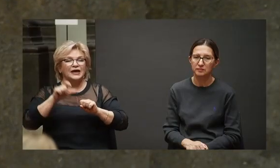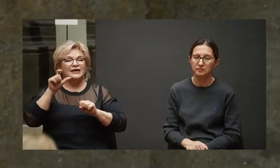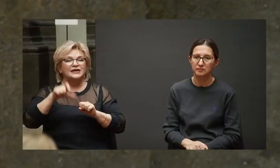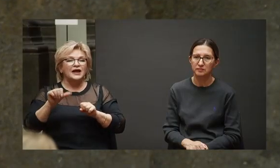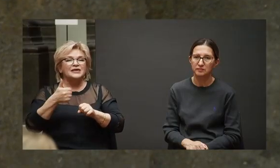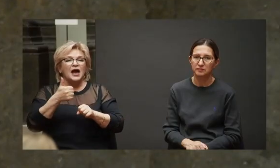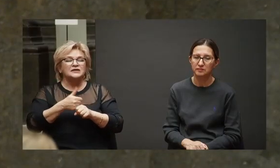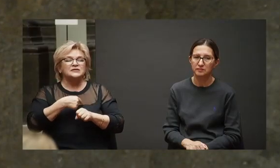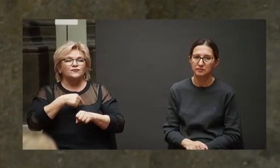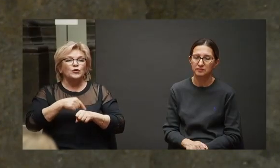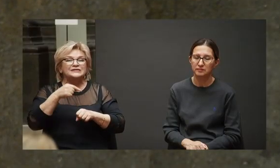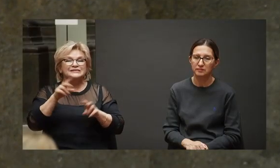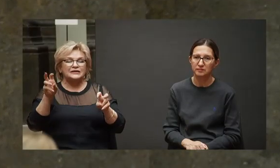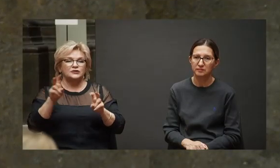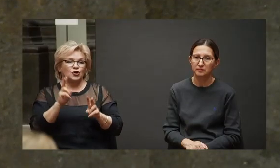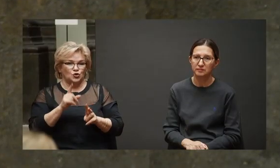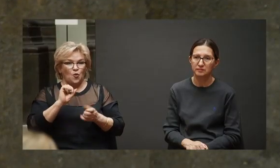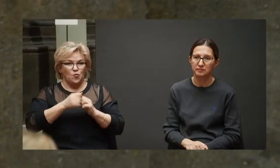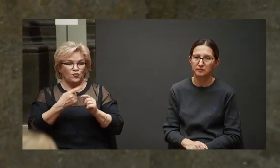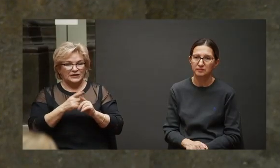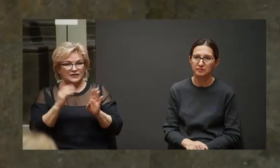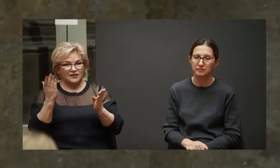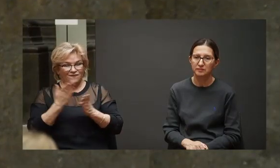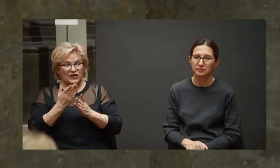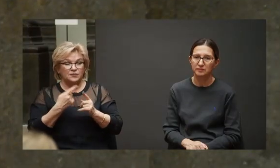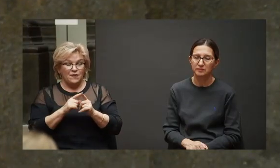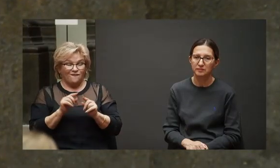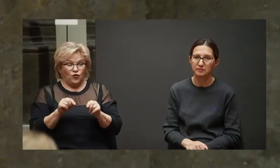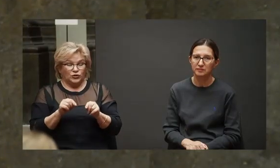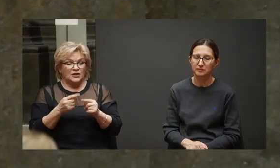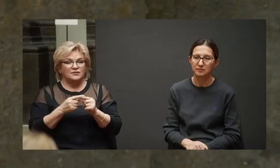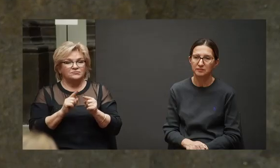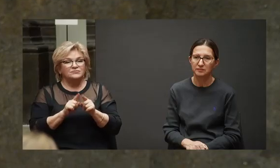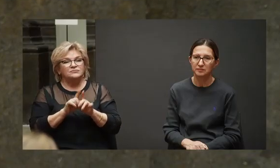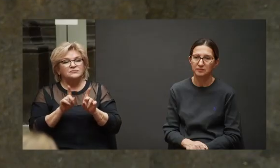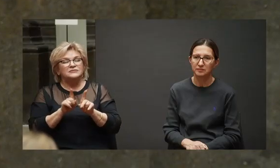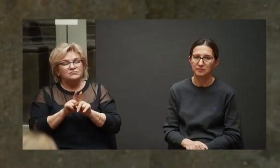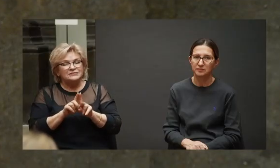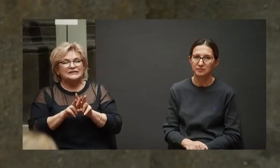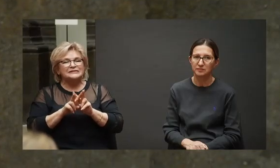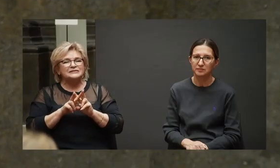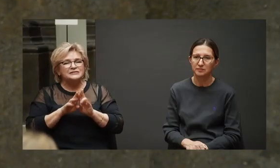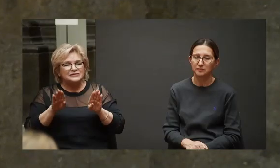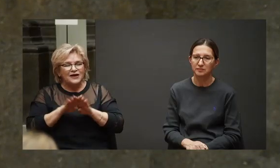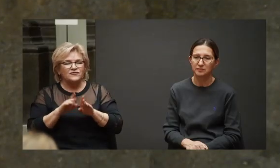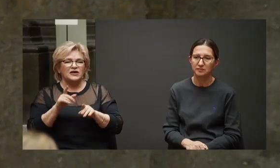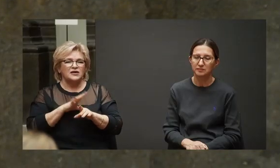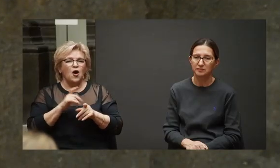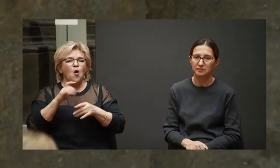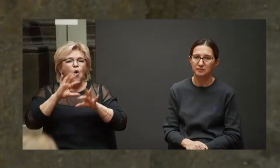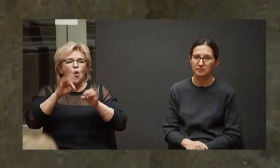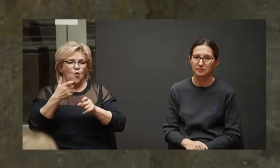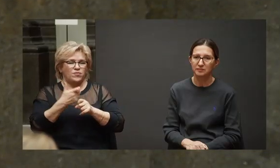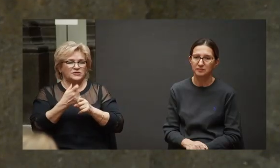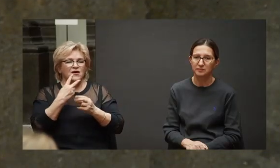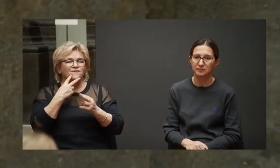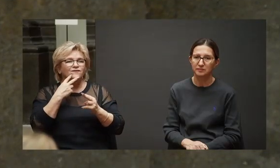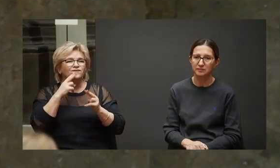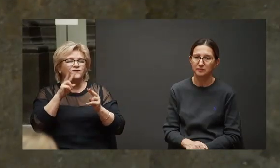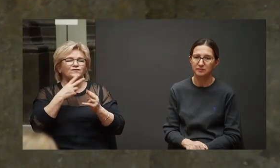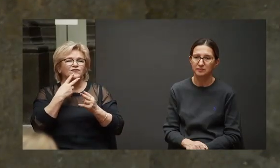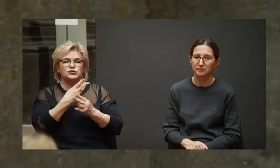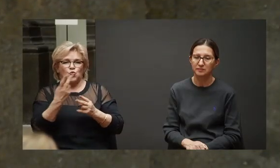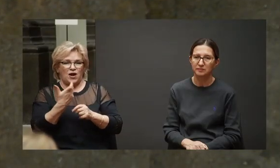«Основной инстинкт». Если кто помнит этот фильм, да, то вот, тем не менее, сравнение было именно очень образное, именно визуальное, потому